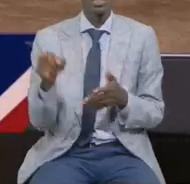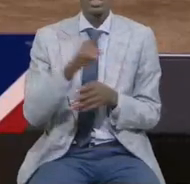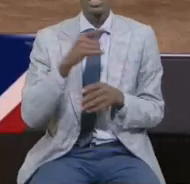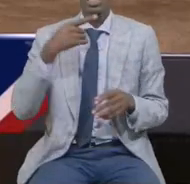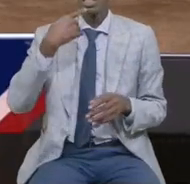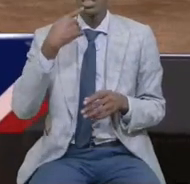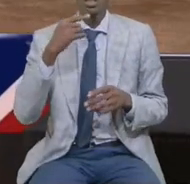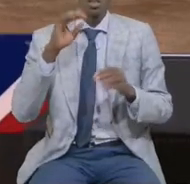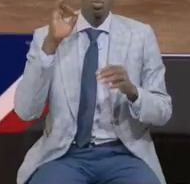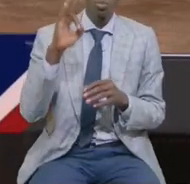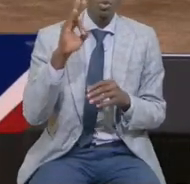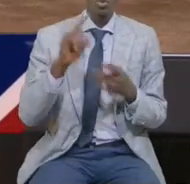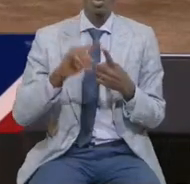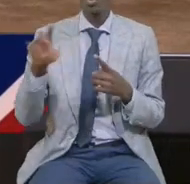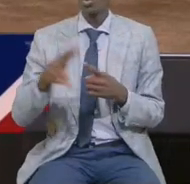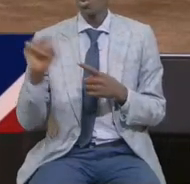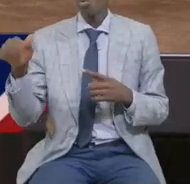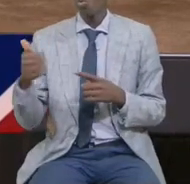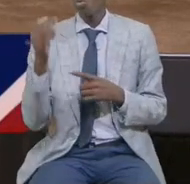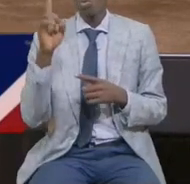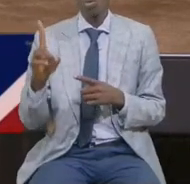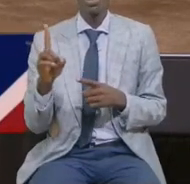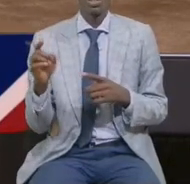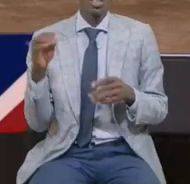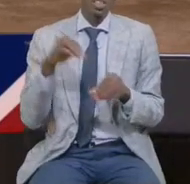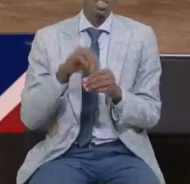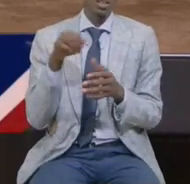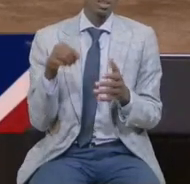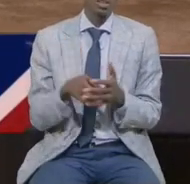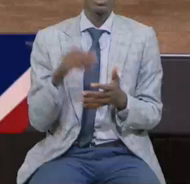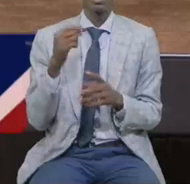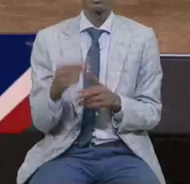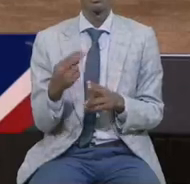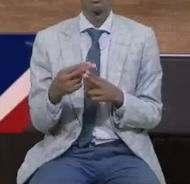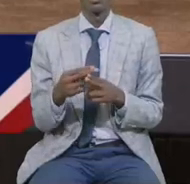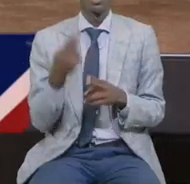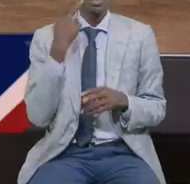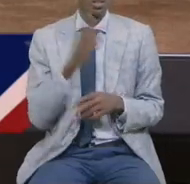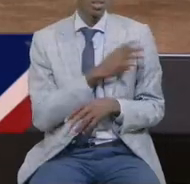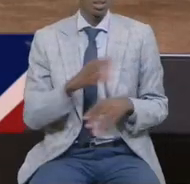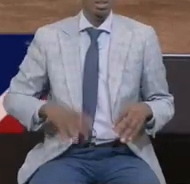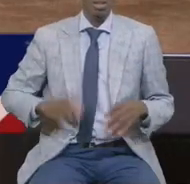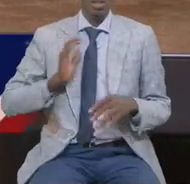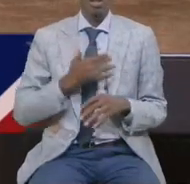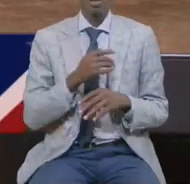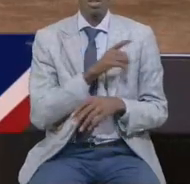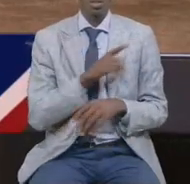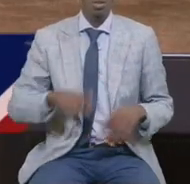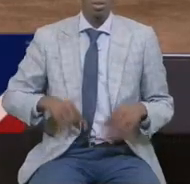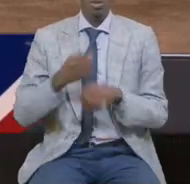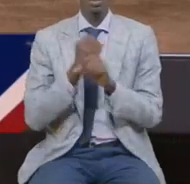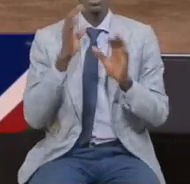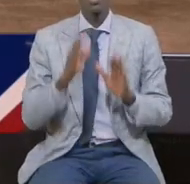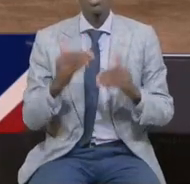ce soit en ce nom-là. Vous rappelez bien, Christ le Sauveur, notre Seigneur, a donné à ses disciples